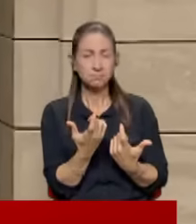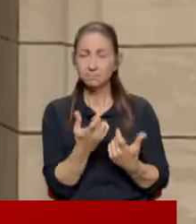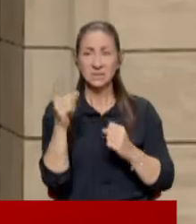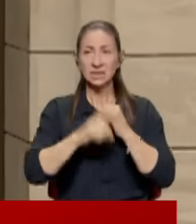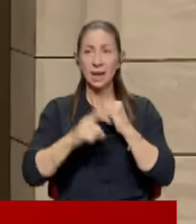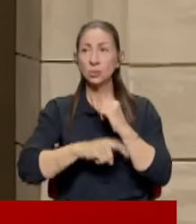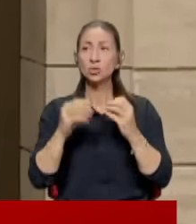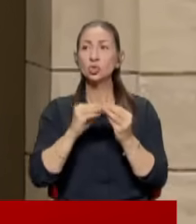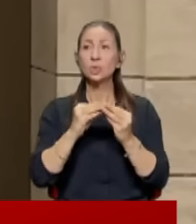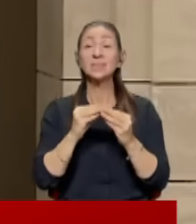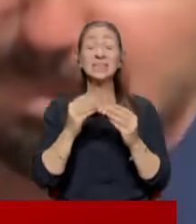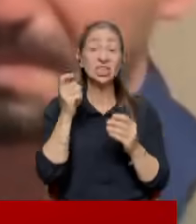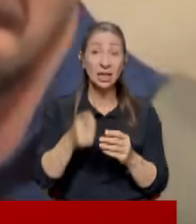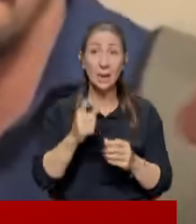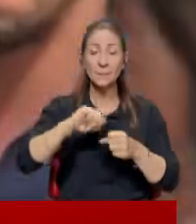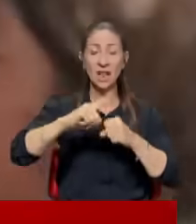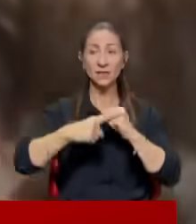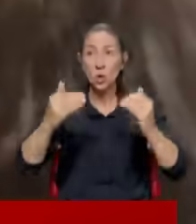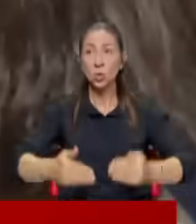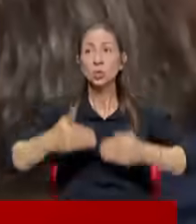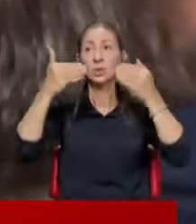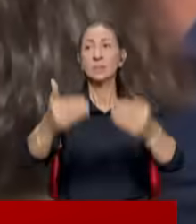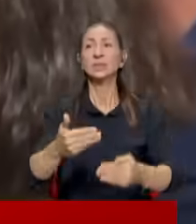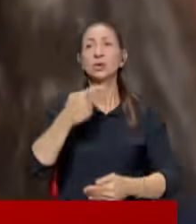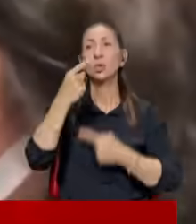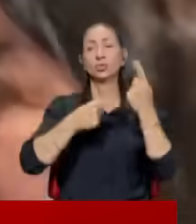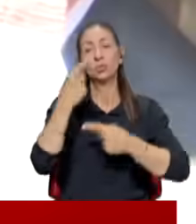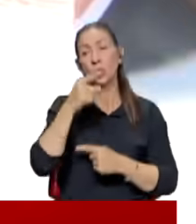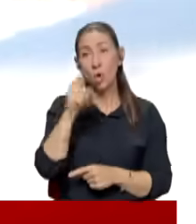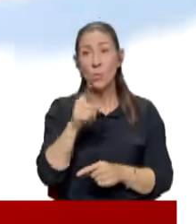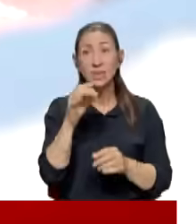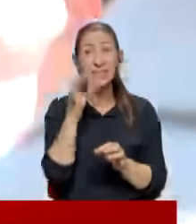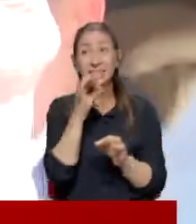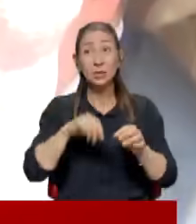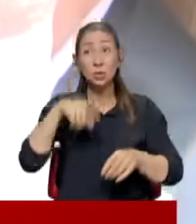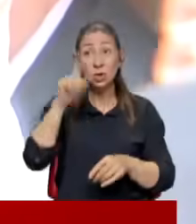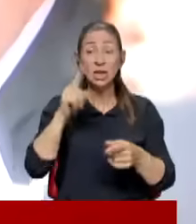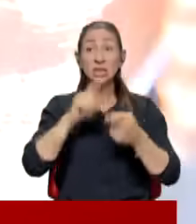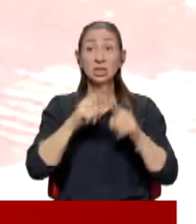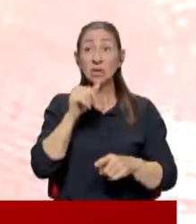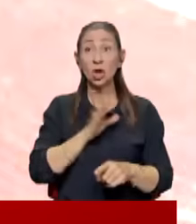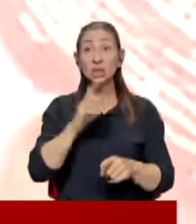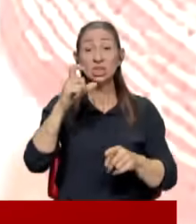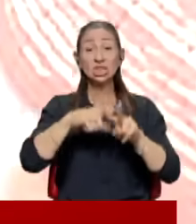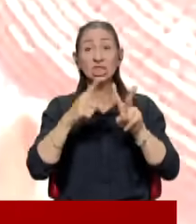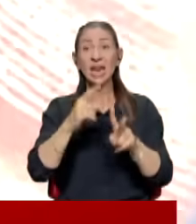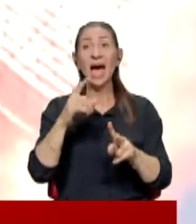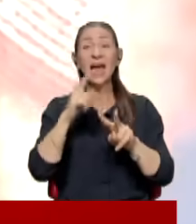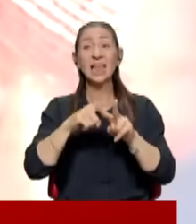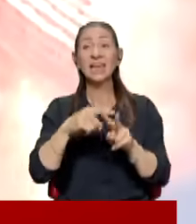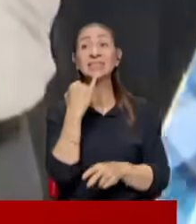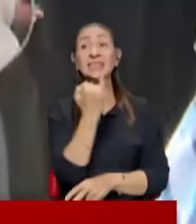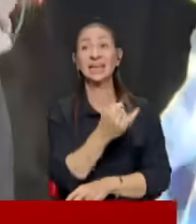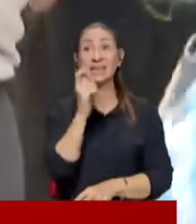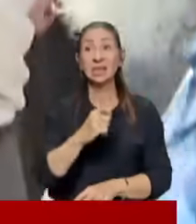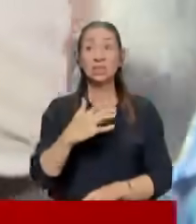terör suçlaması gerekçesiyle bir haftaya uzatılabileceği gündemde. Bu kritik günde Kılıçdaroğlu Can Atalay'ın